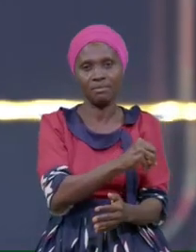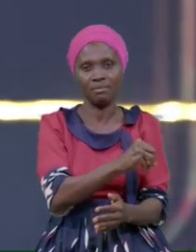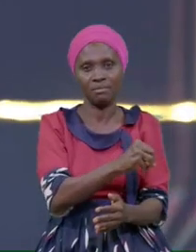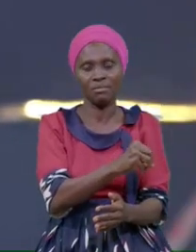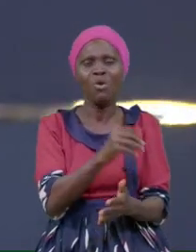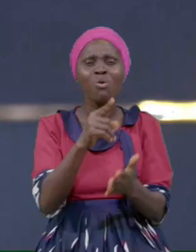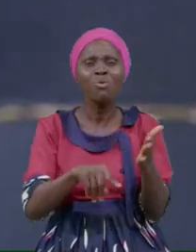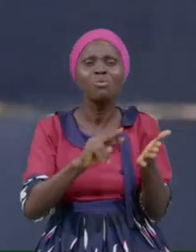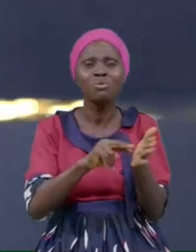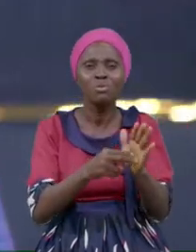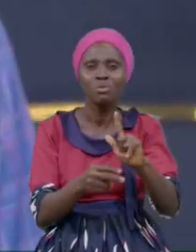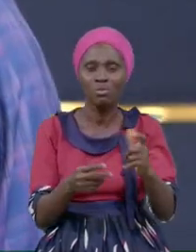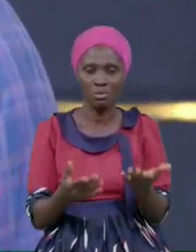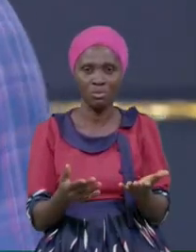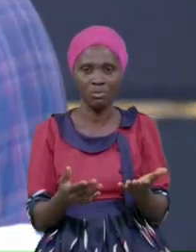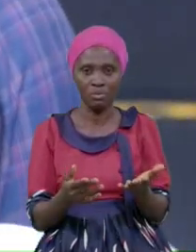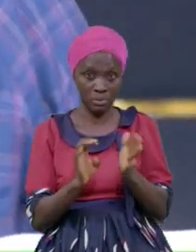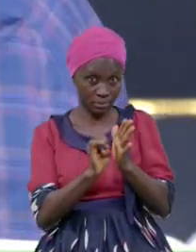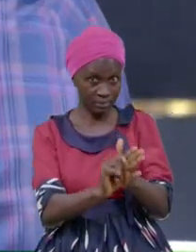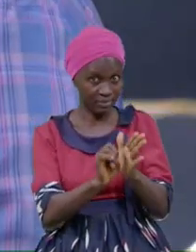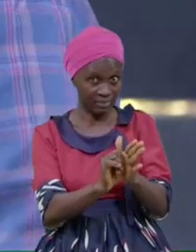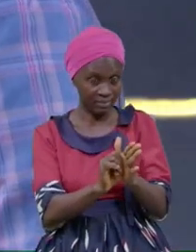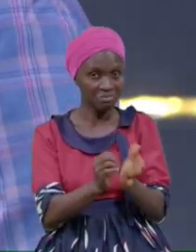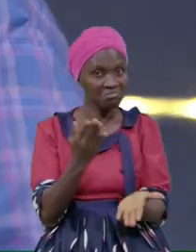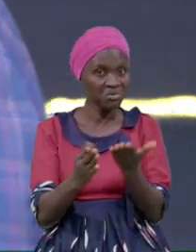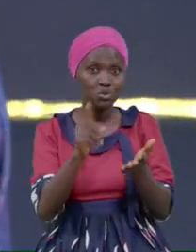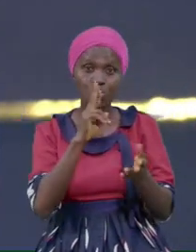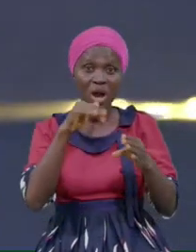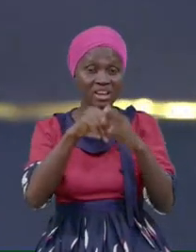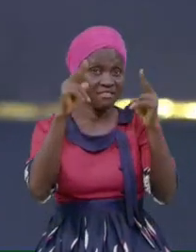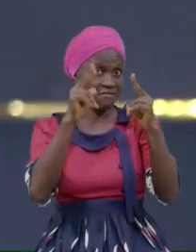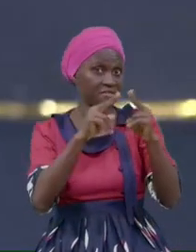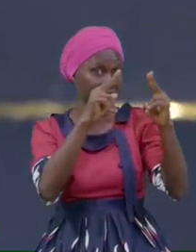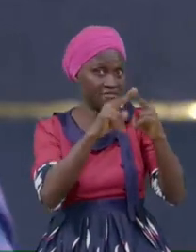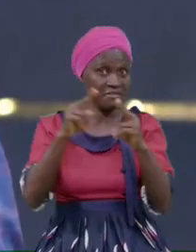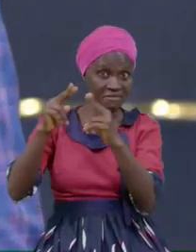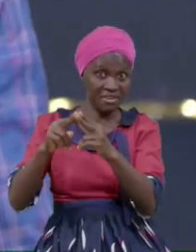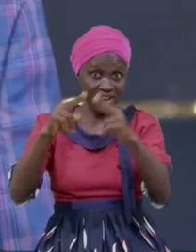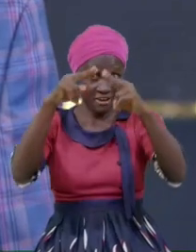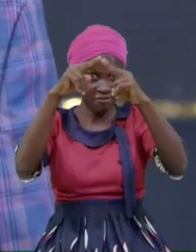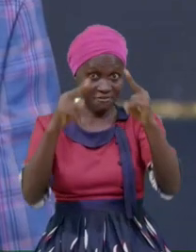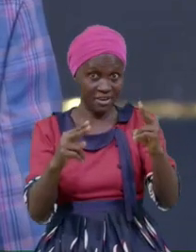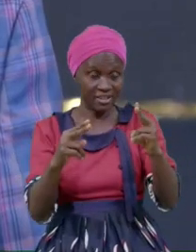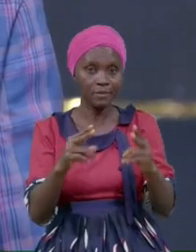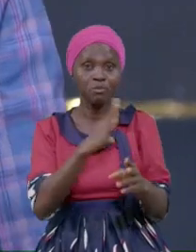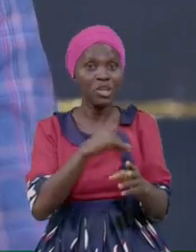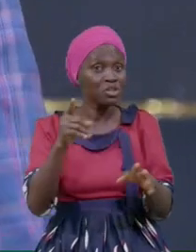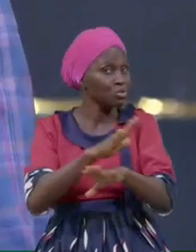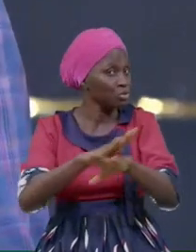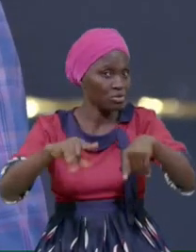Ça veut dire quoi? Disons par exemple, tu es venu du village et tu n'as pas